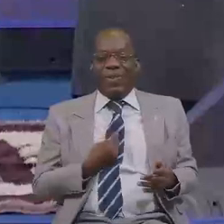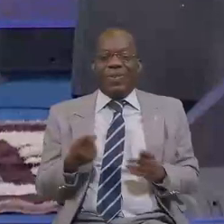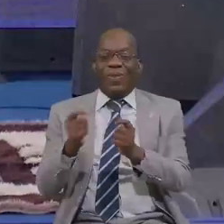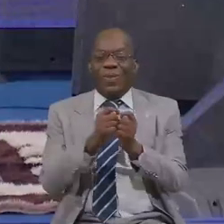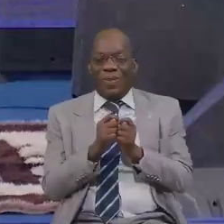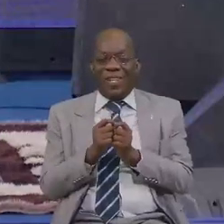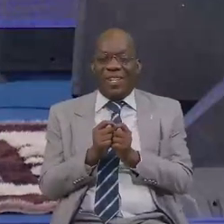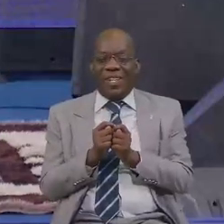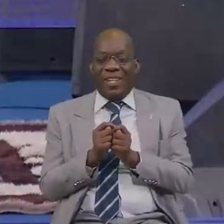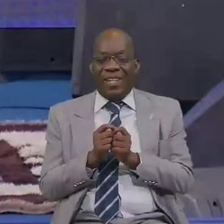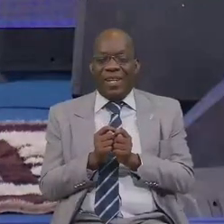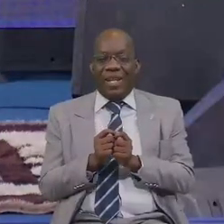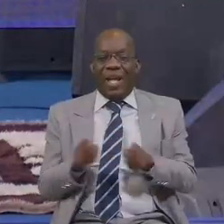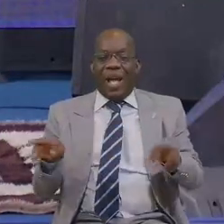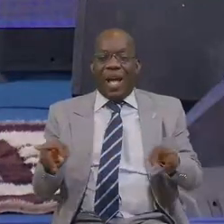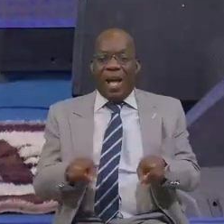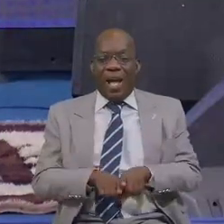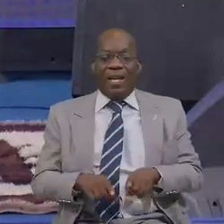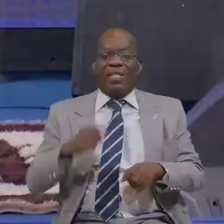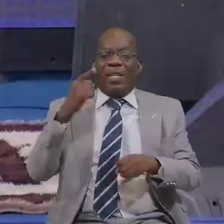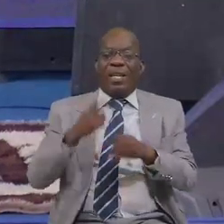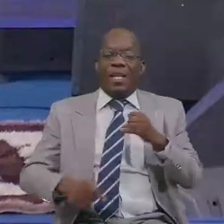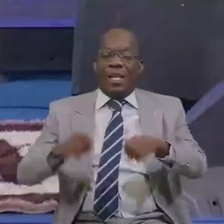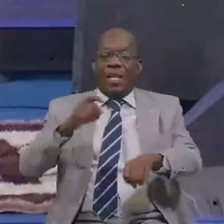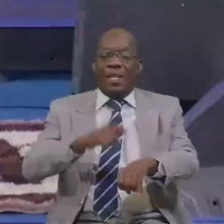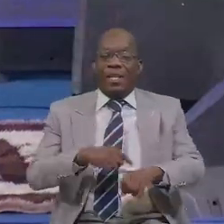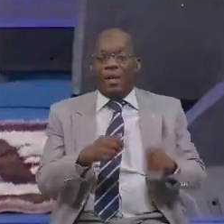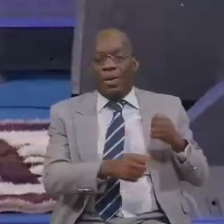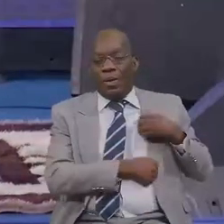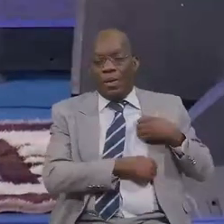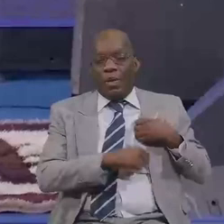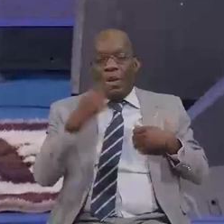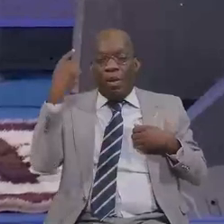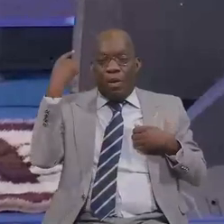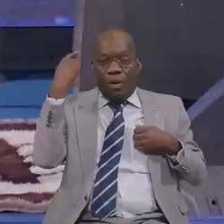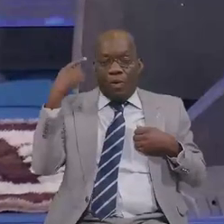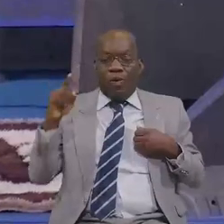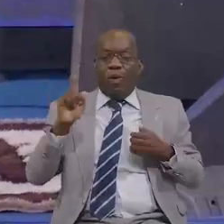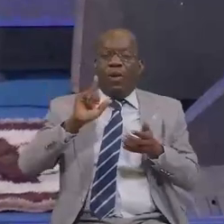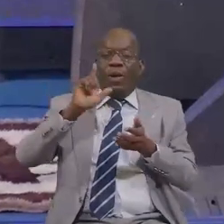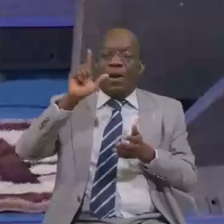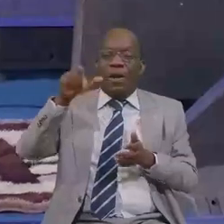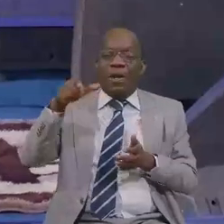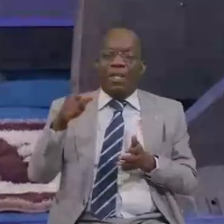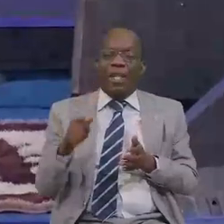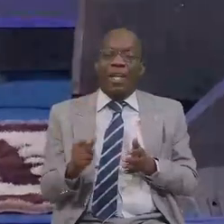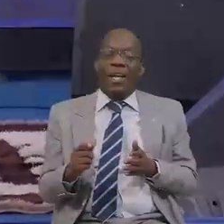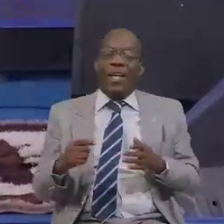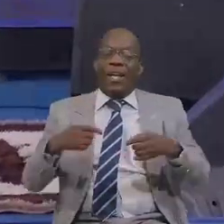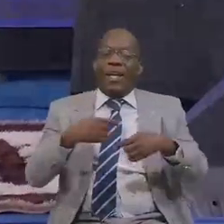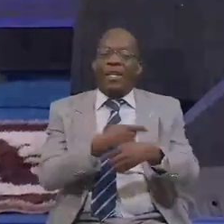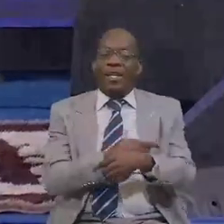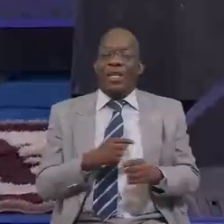comme armée des derniers jours pour les exploits des derniers temps. Alors